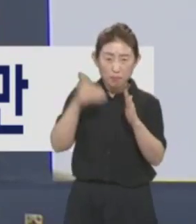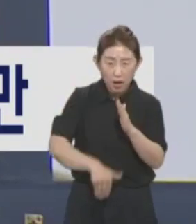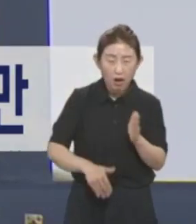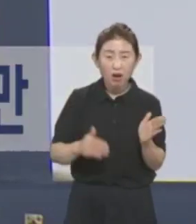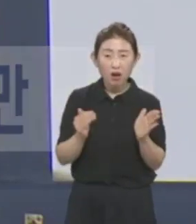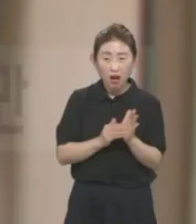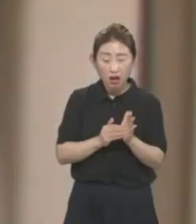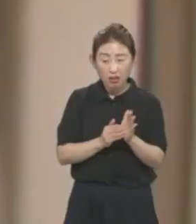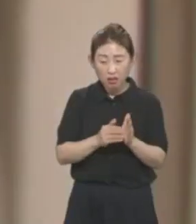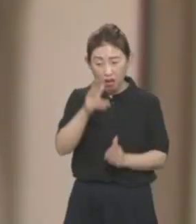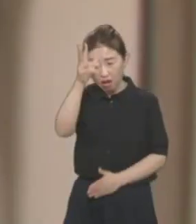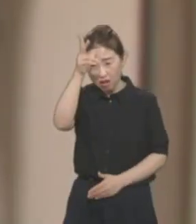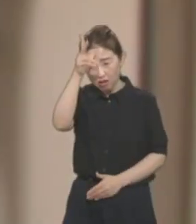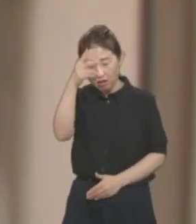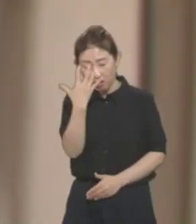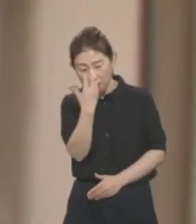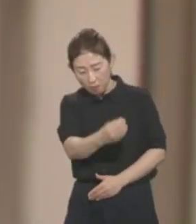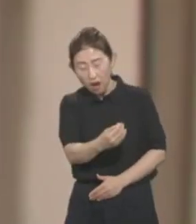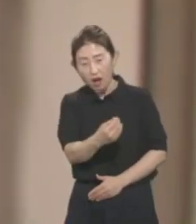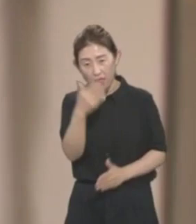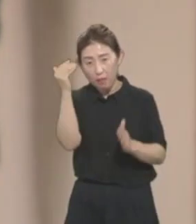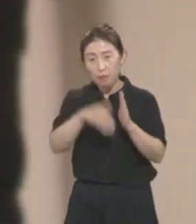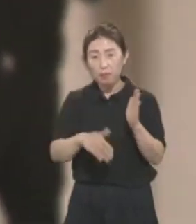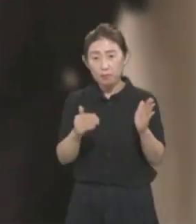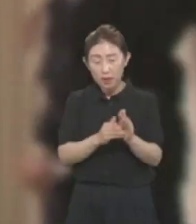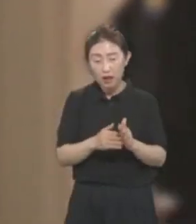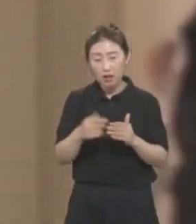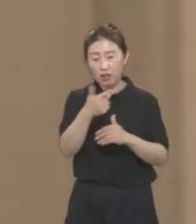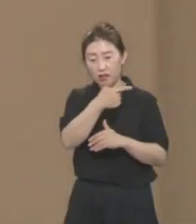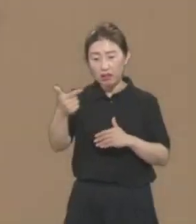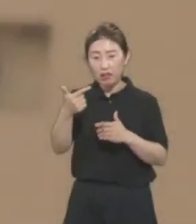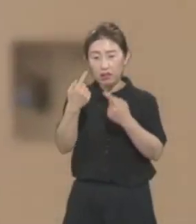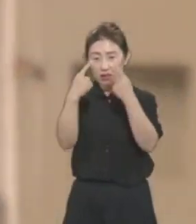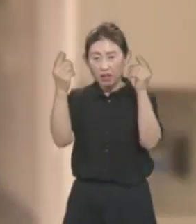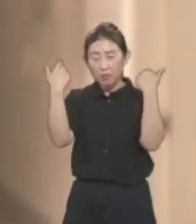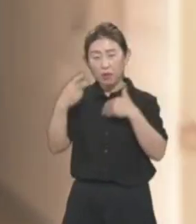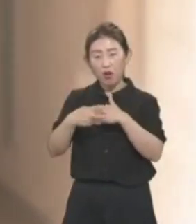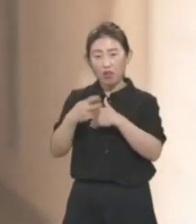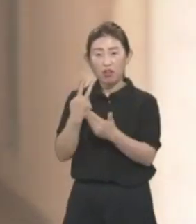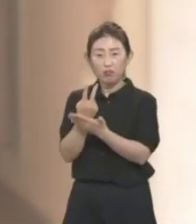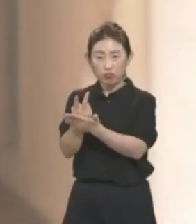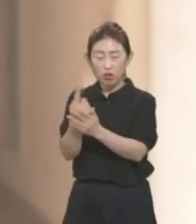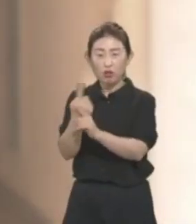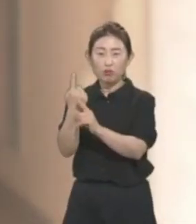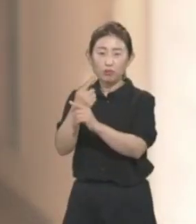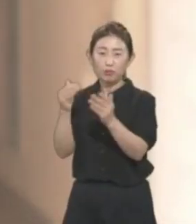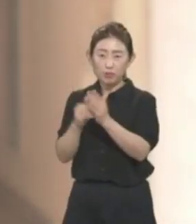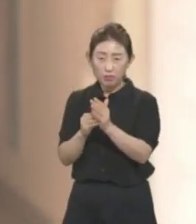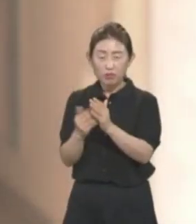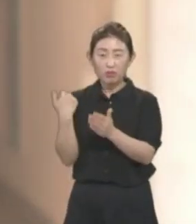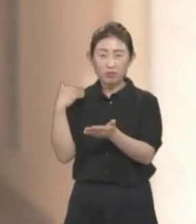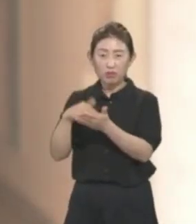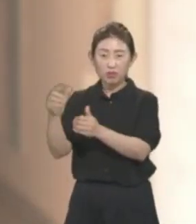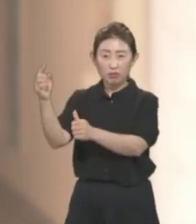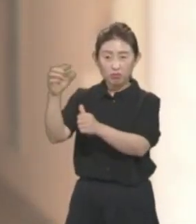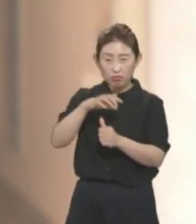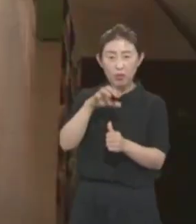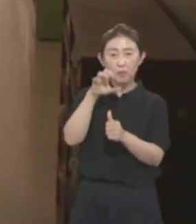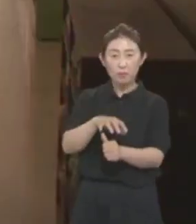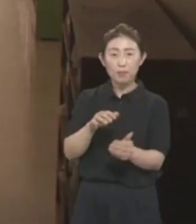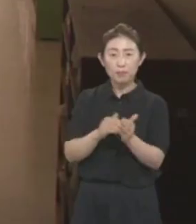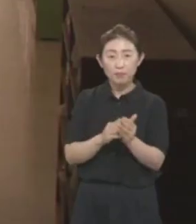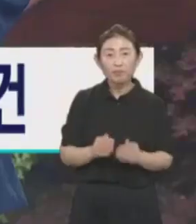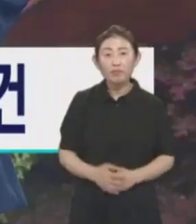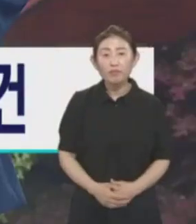시도하다 순찰 중이던 교도관에게 발견돼 인근 대학병원 중환자실에서 치료를 받았습니다.